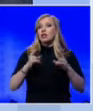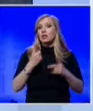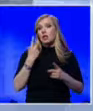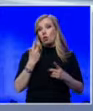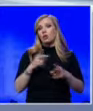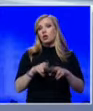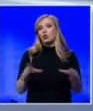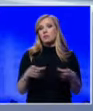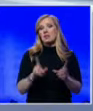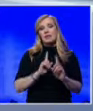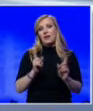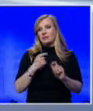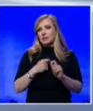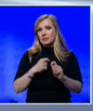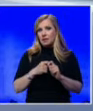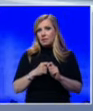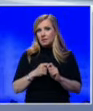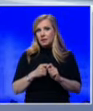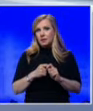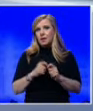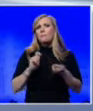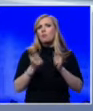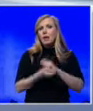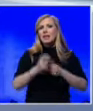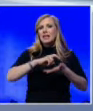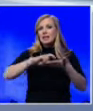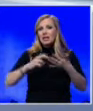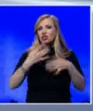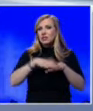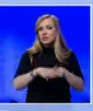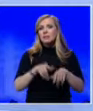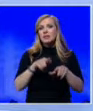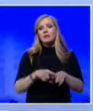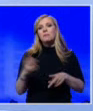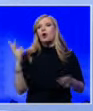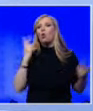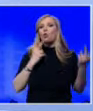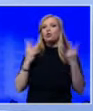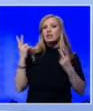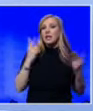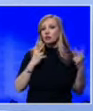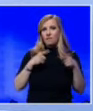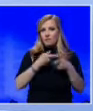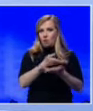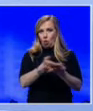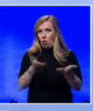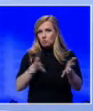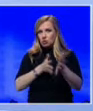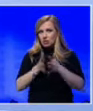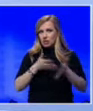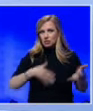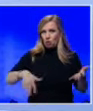събрание, но това не трябва да се прави. Промяната на данъчната система е нещо, което трябва да има консенсус в обществото, трябва да има